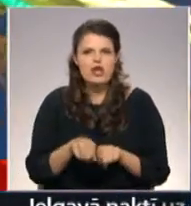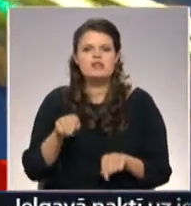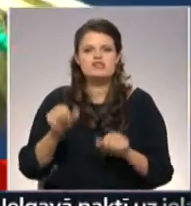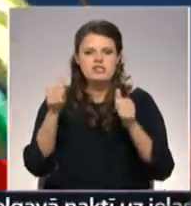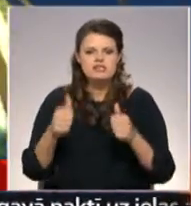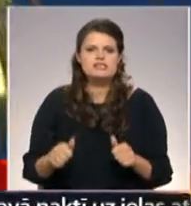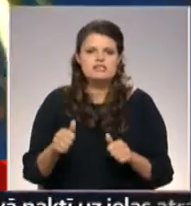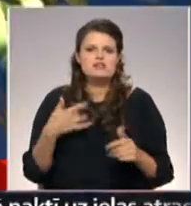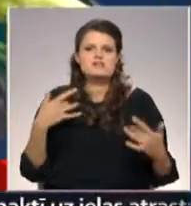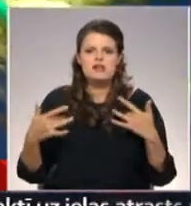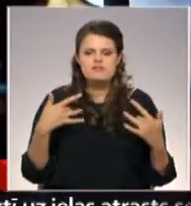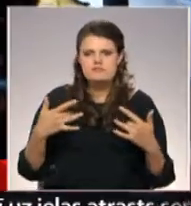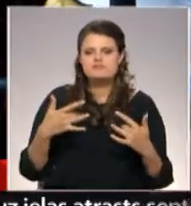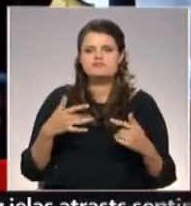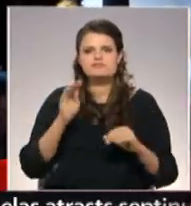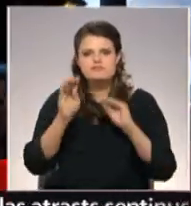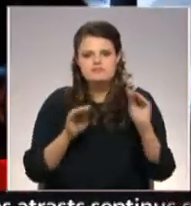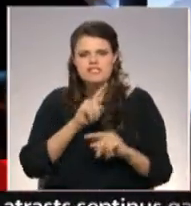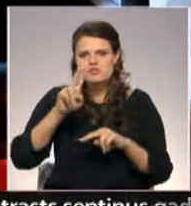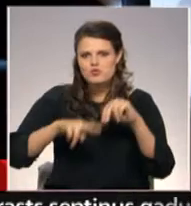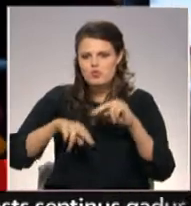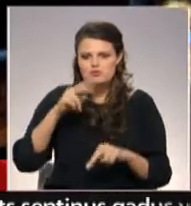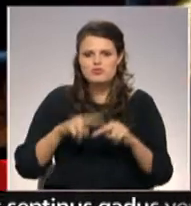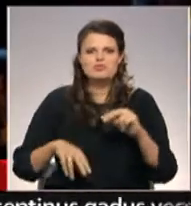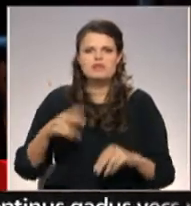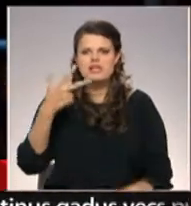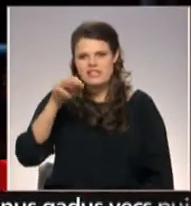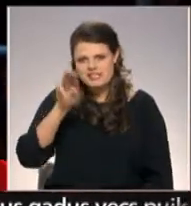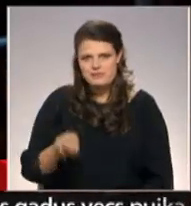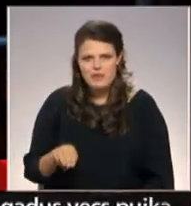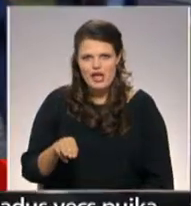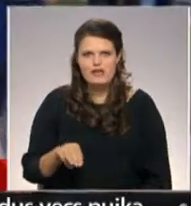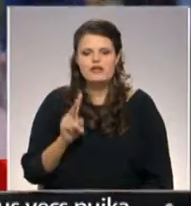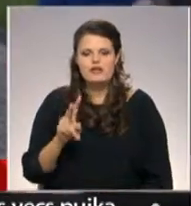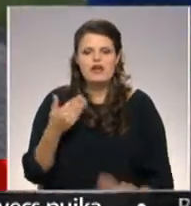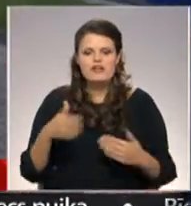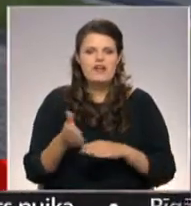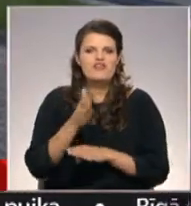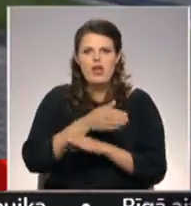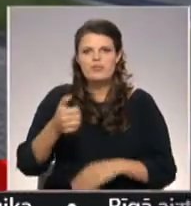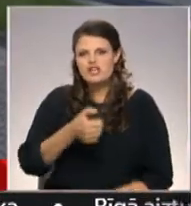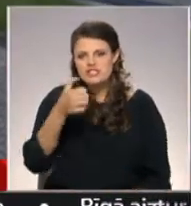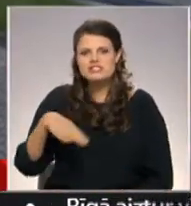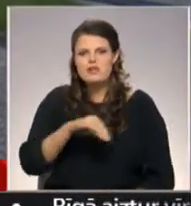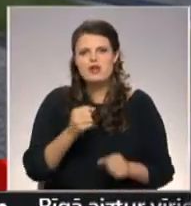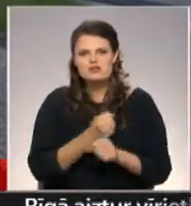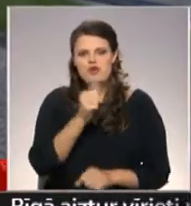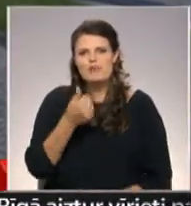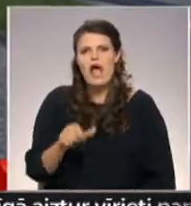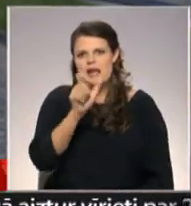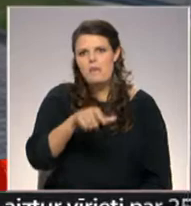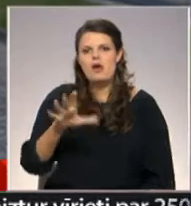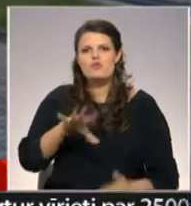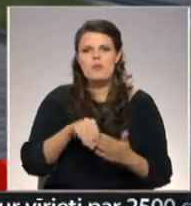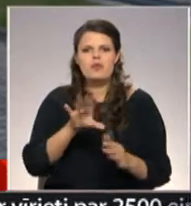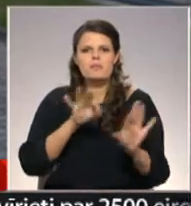tēlu veidošana no modelēšanas līdz uzbūvēšanai aizņēma 3 mēnešus. Kā jau arī iepriekšējos gadus, mēs tomēr māksliniekus joprojām